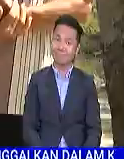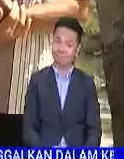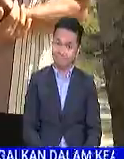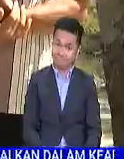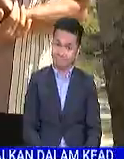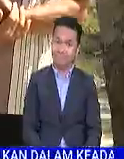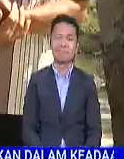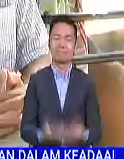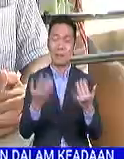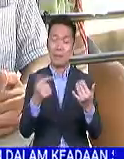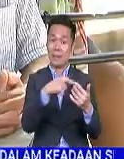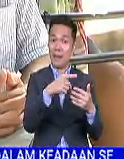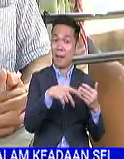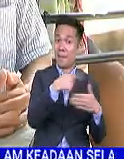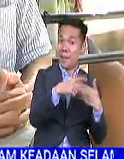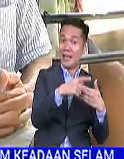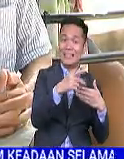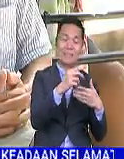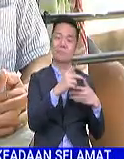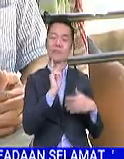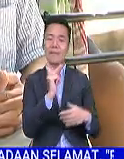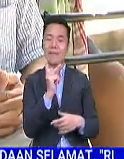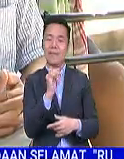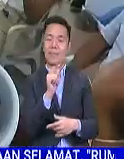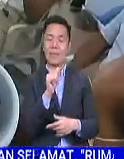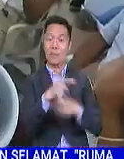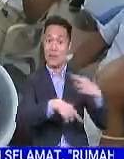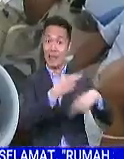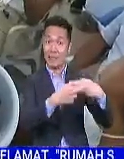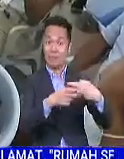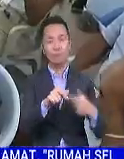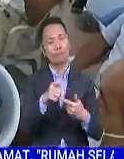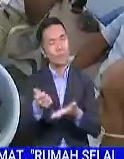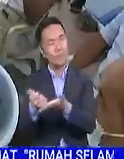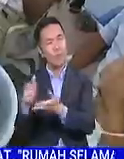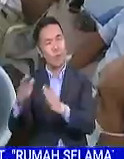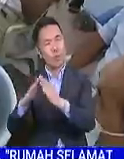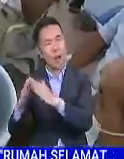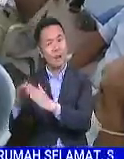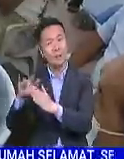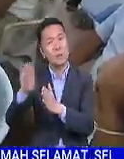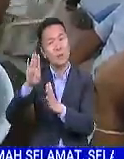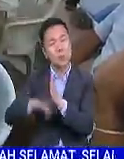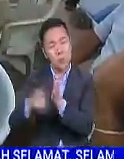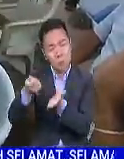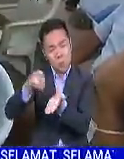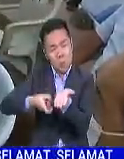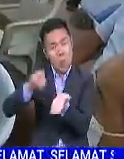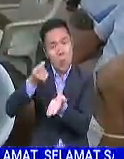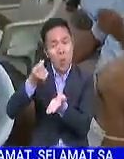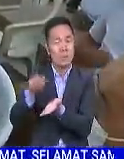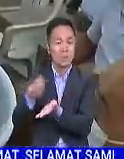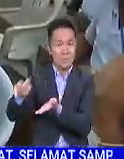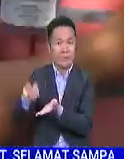pada masa memprogram qt recycle bersama rumah sih kemasan berupaya membantu meringankan kos pengurusan tiap